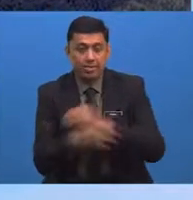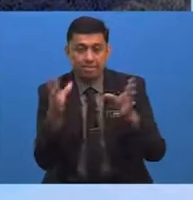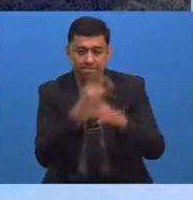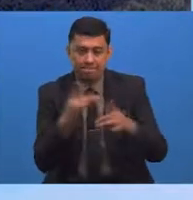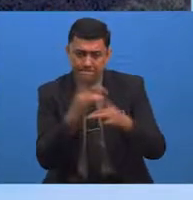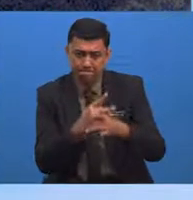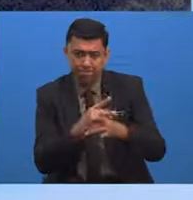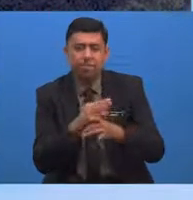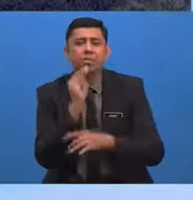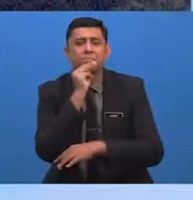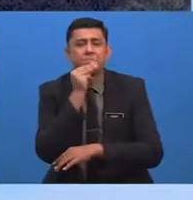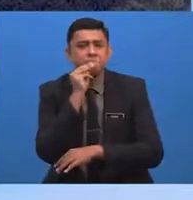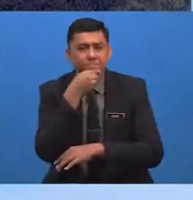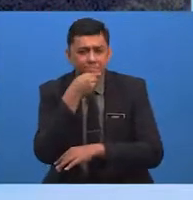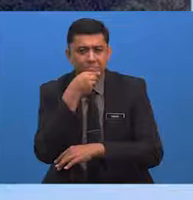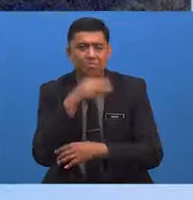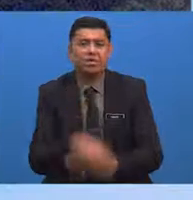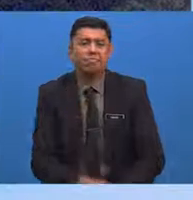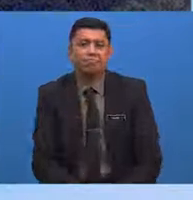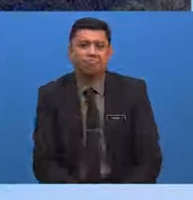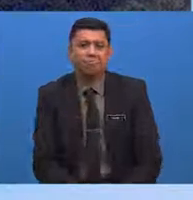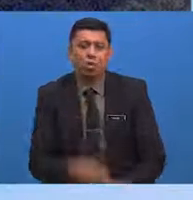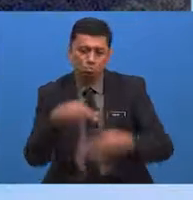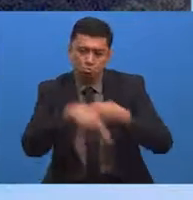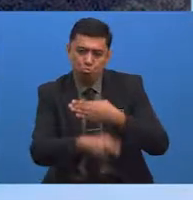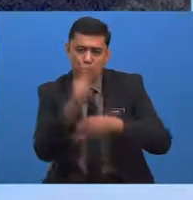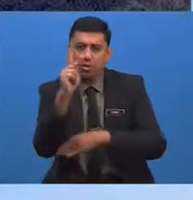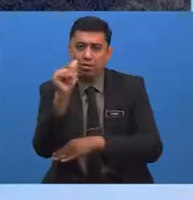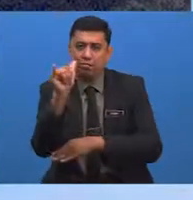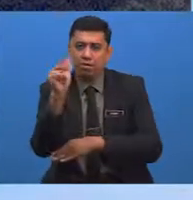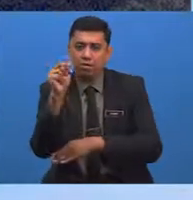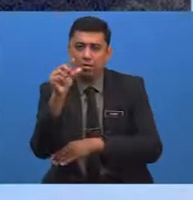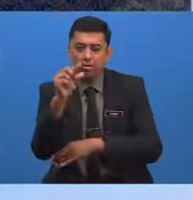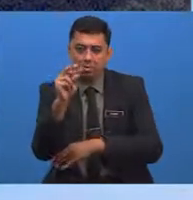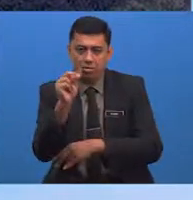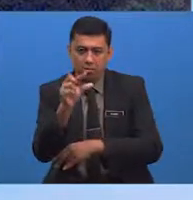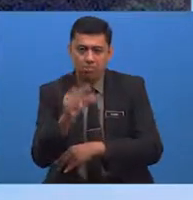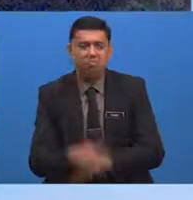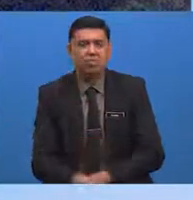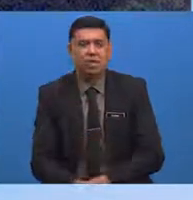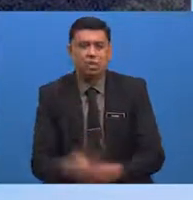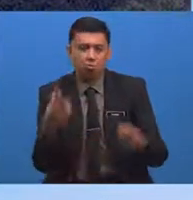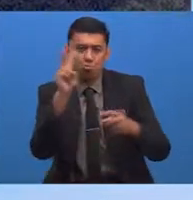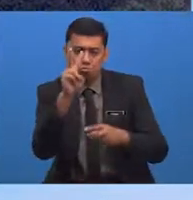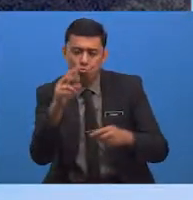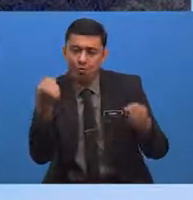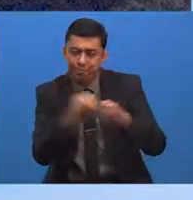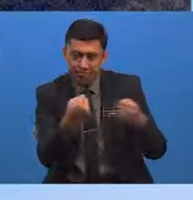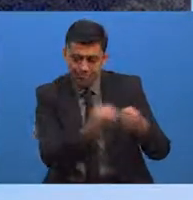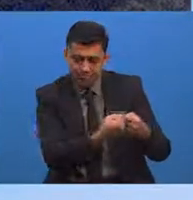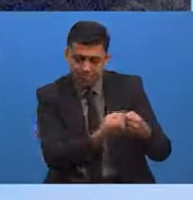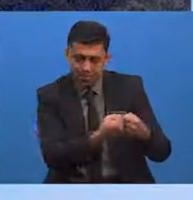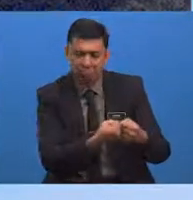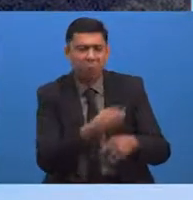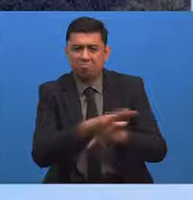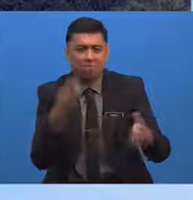dilawan, anak dak dewa turun kayangan. Satu hari, duanya kelahi, beranok-ranok si